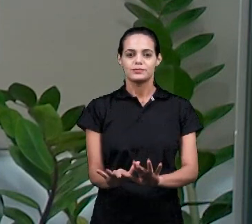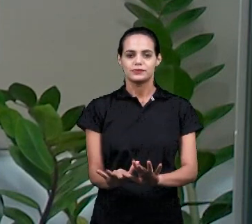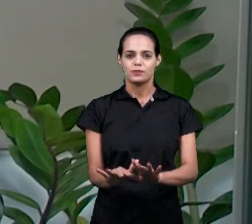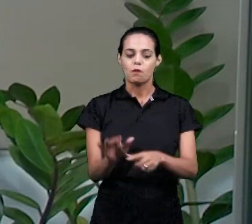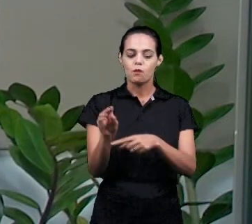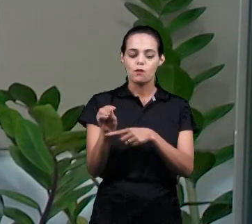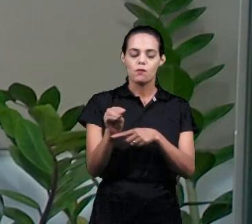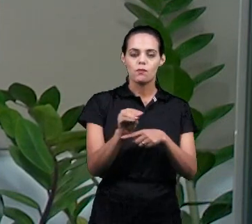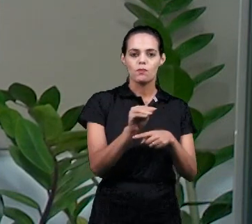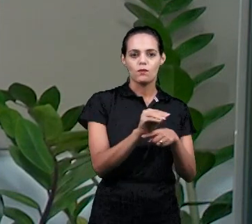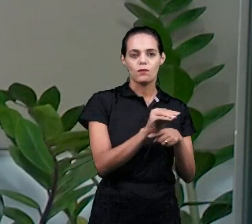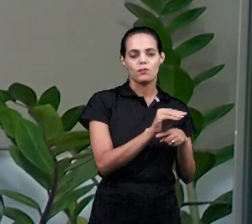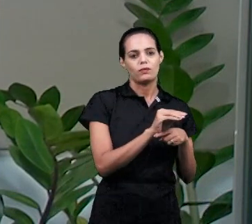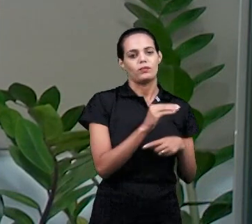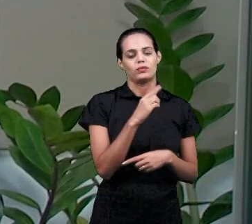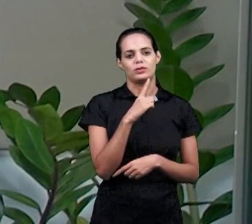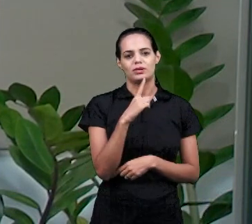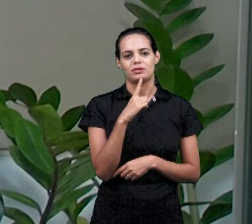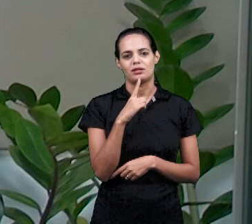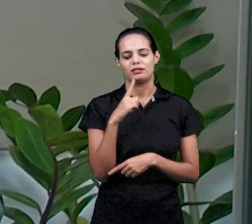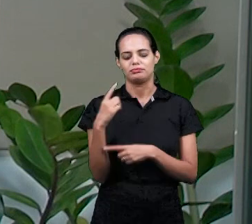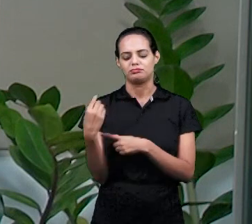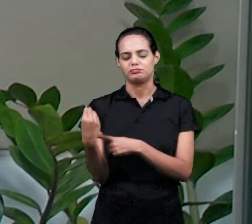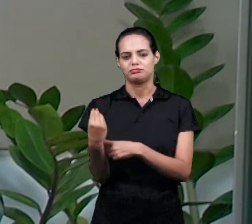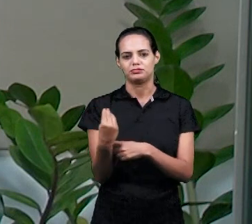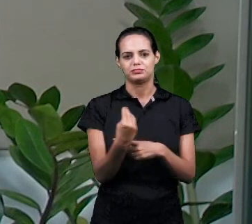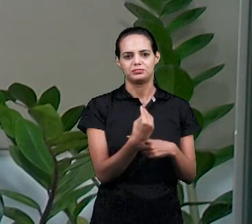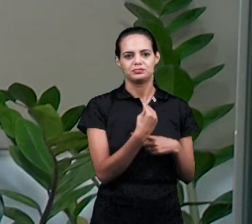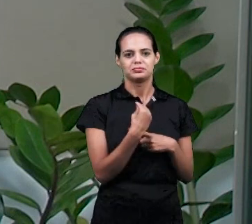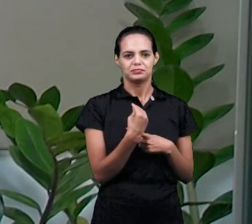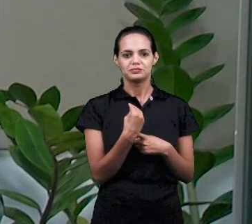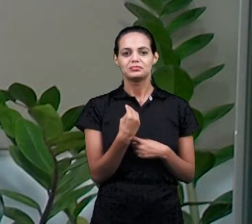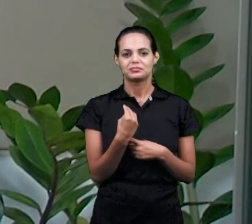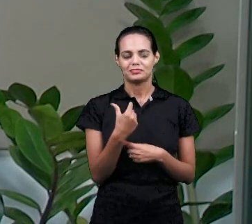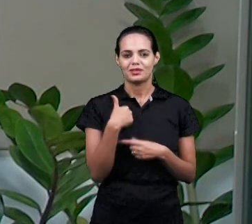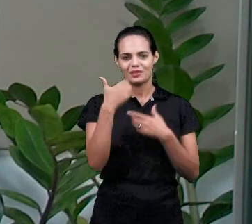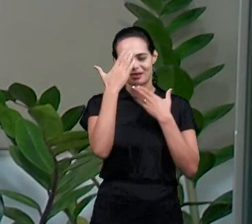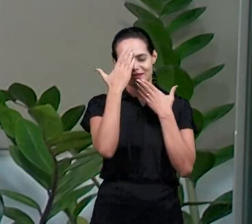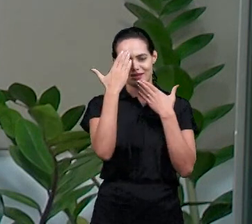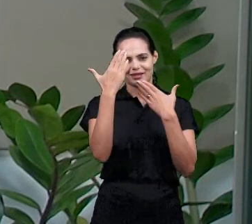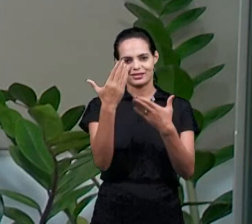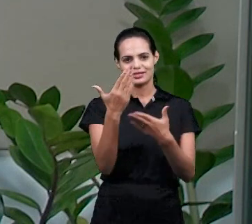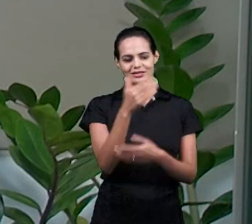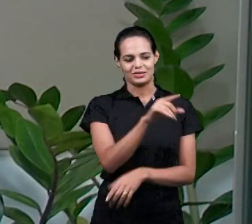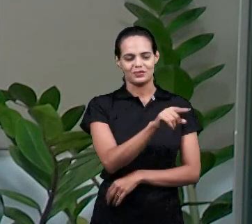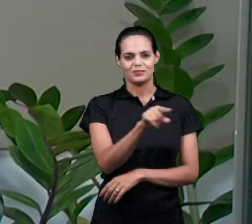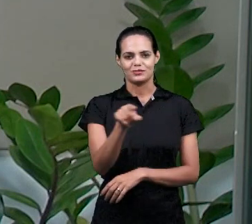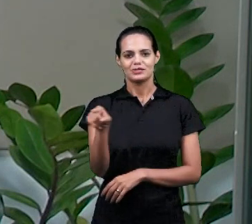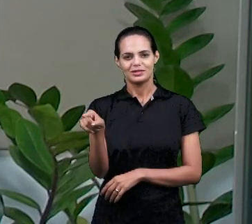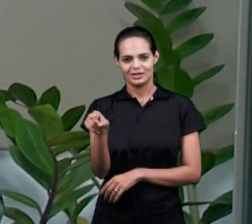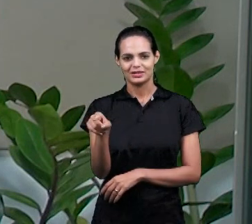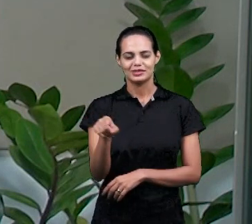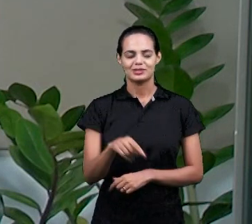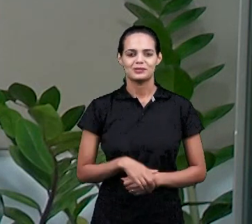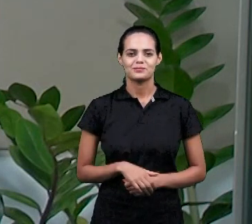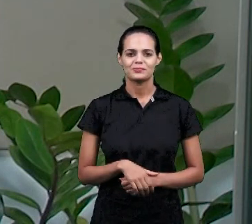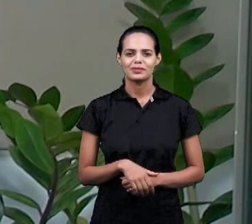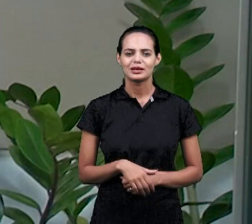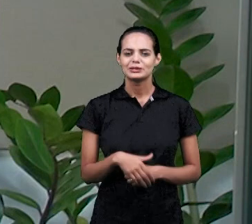nous, qui nous saluent. Je veux remercier de